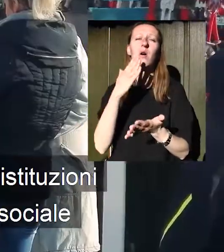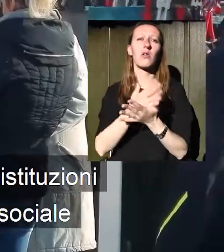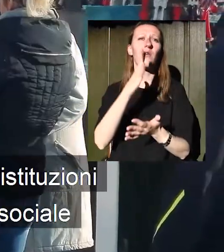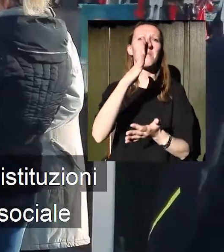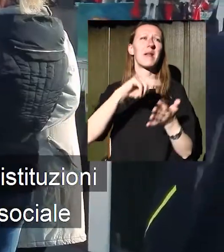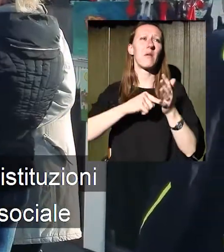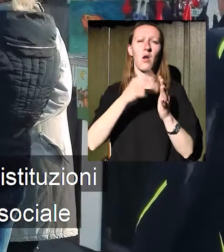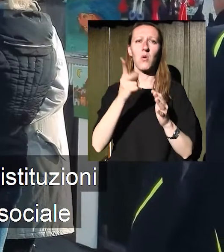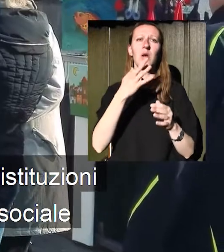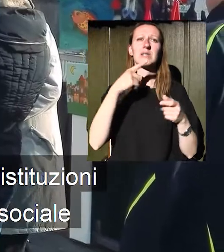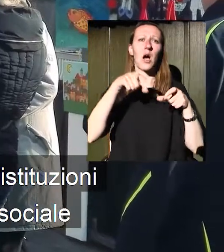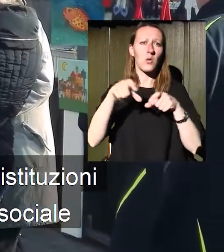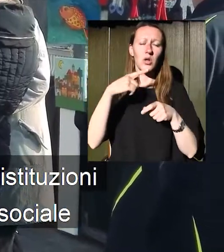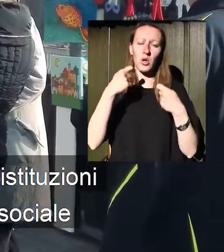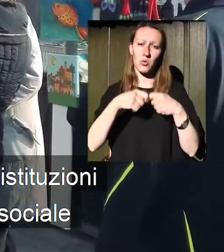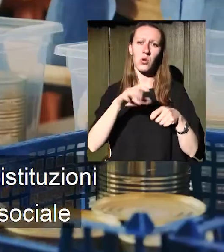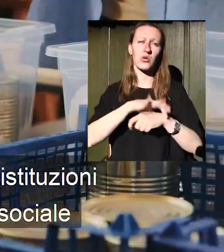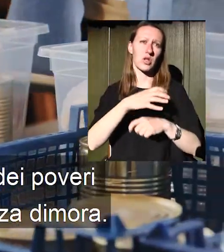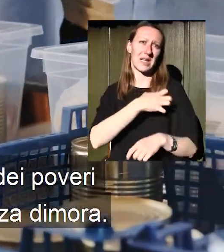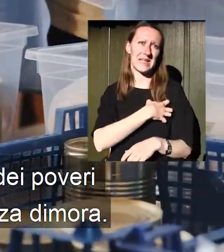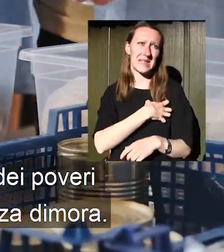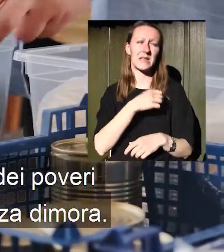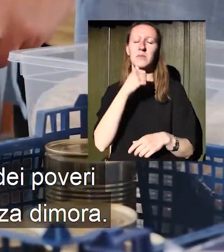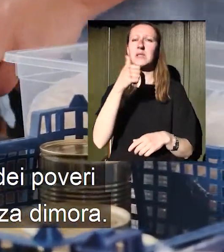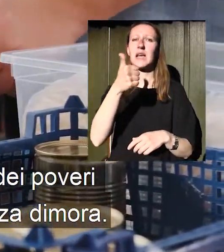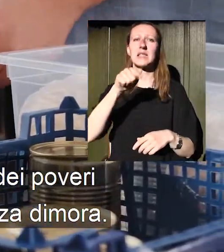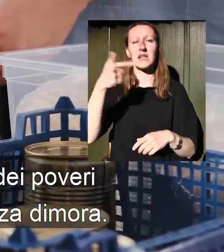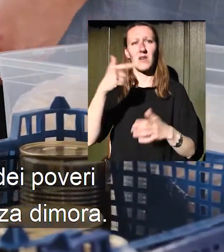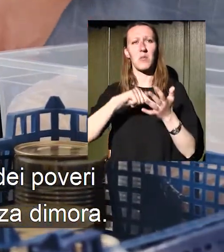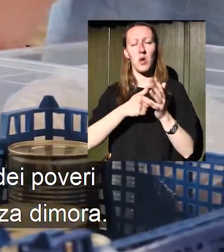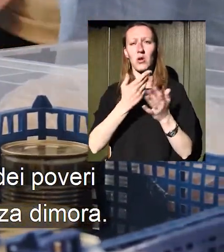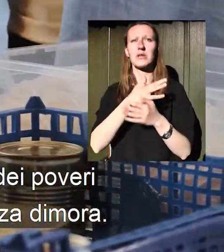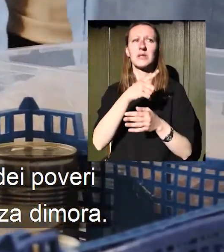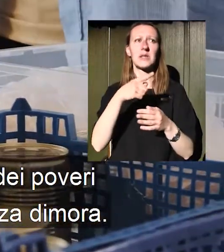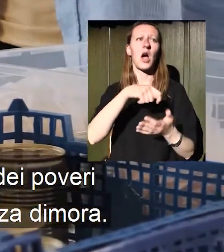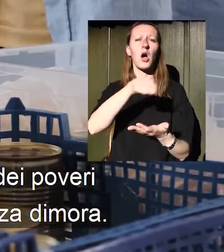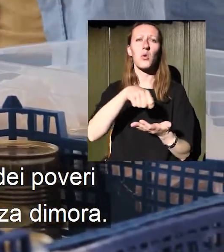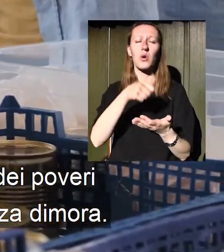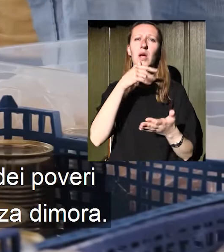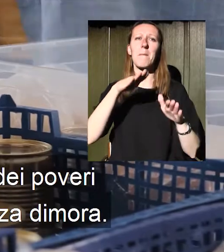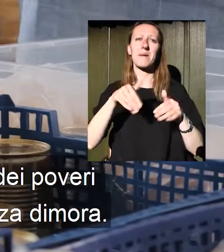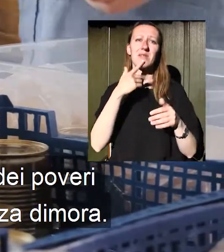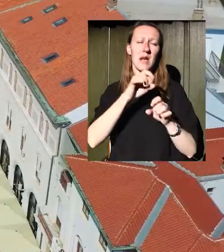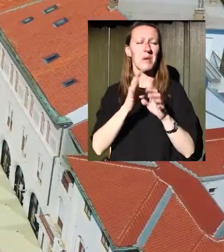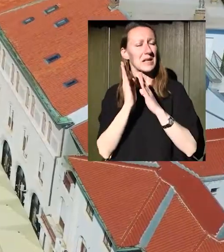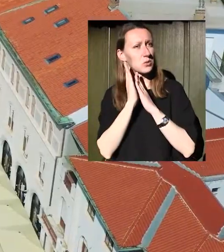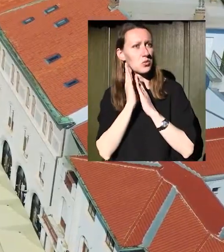milijuna kuna za ustanove i udruge u socijalnoj skrbi, te 1,2 milijuna kuna za pučku kuhinju i prihvatilište za